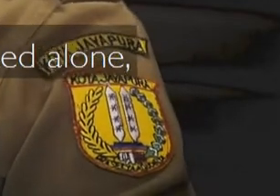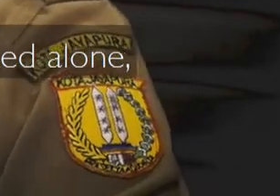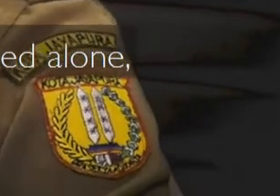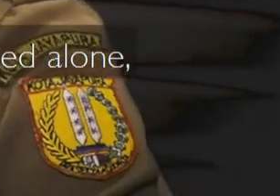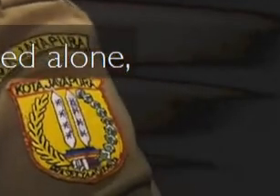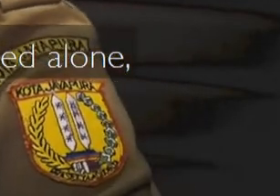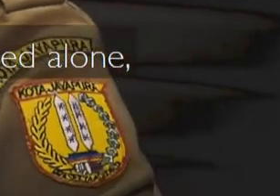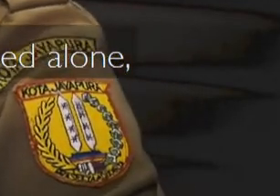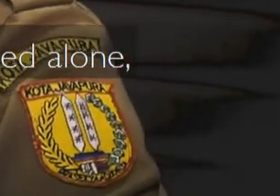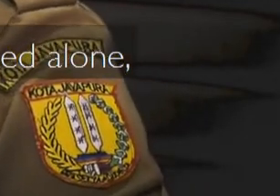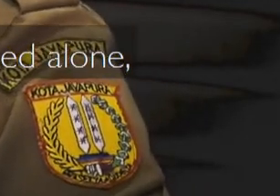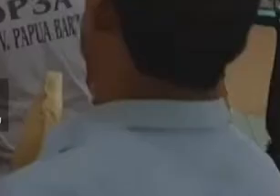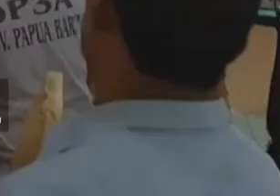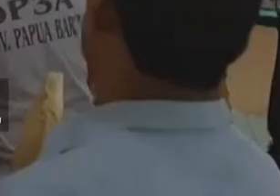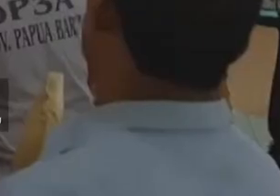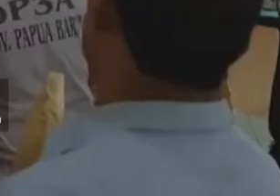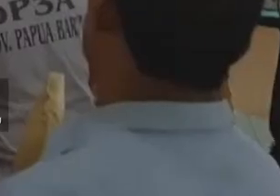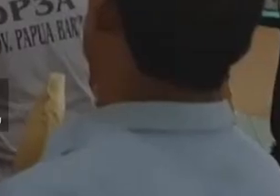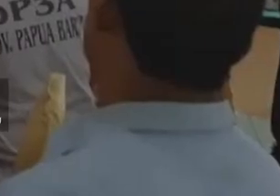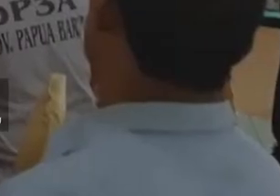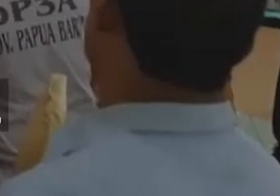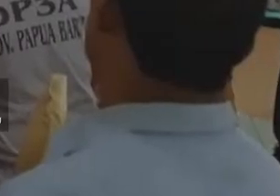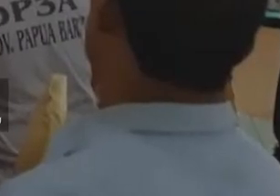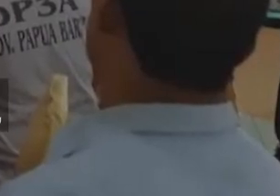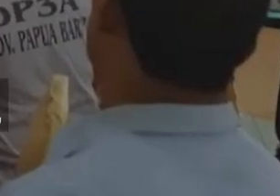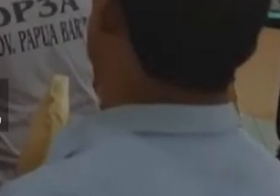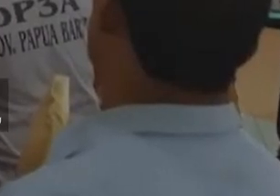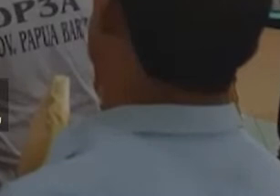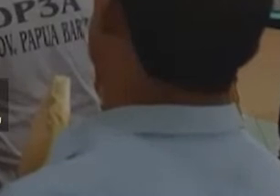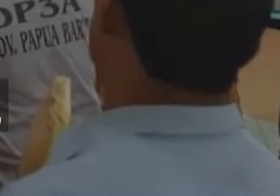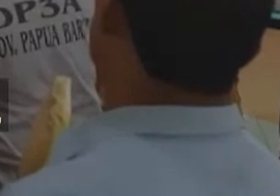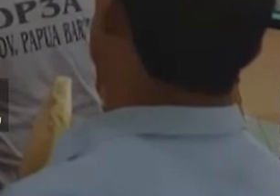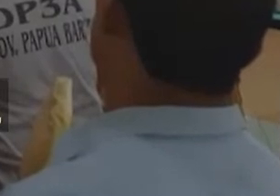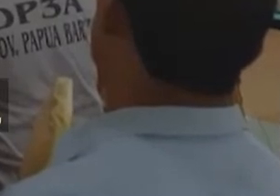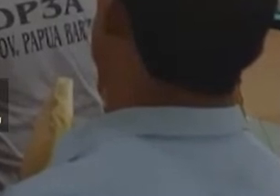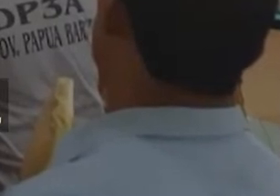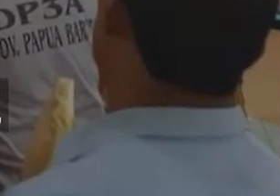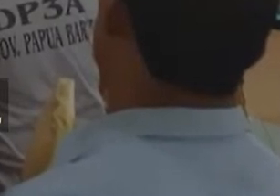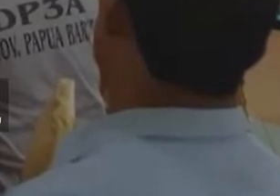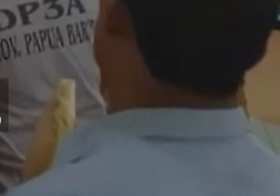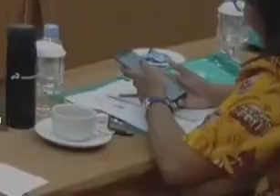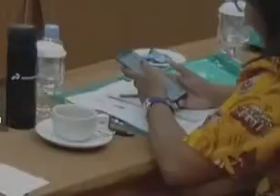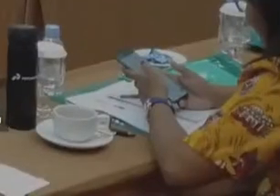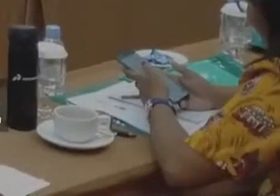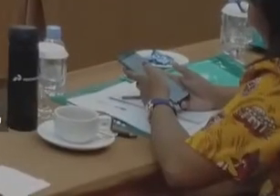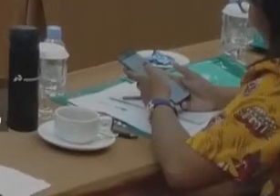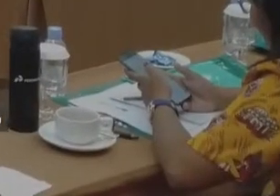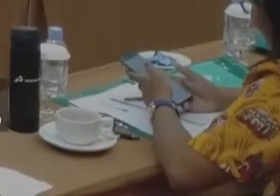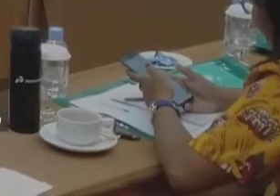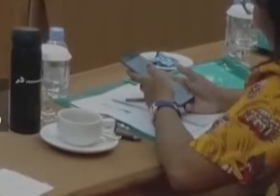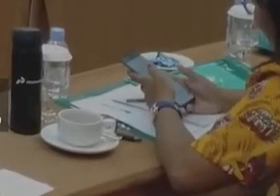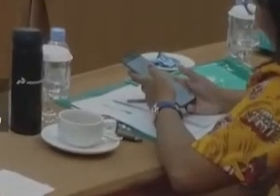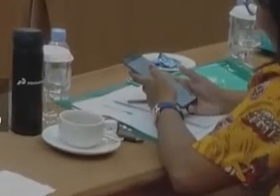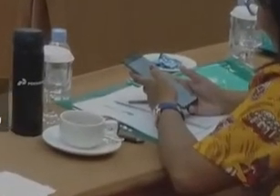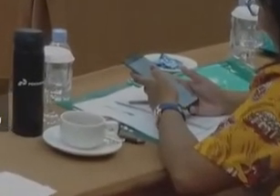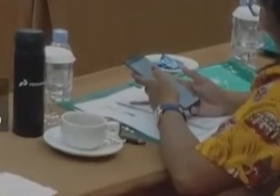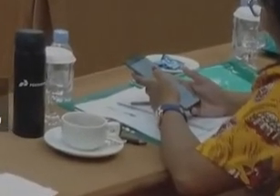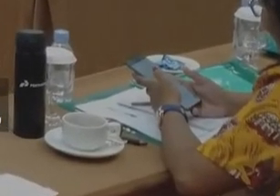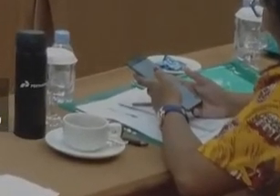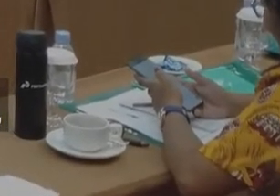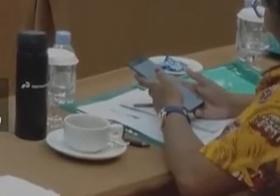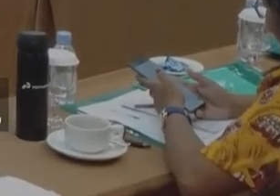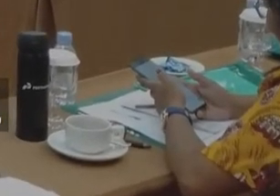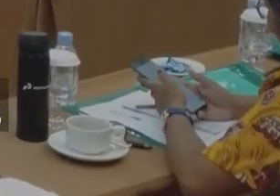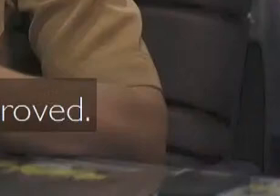P2 TP2 kerja sendiri seperti itu. Tetapi setelah ada pendampingan dengan SOP yang dilakukan oleh USAID